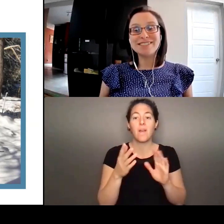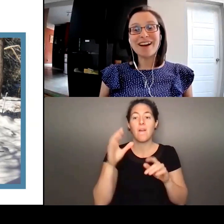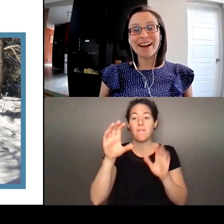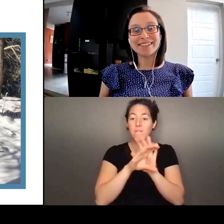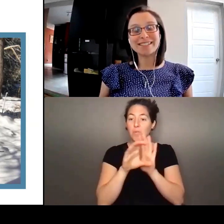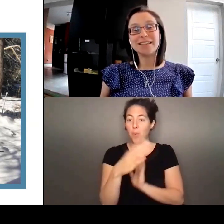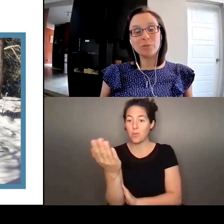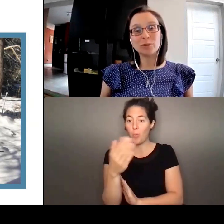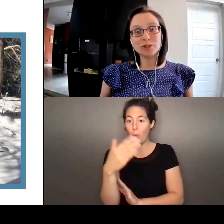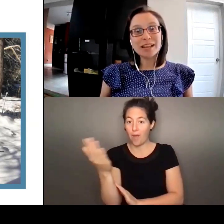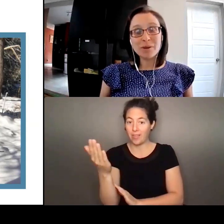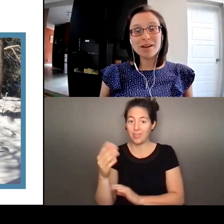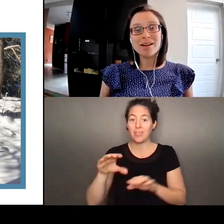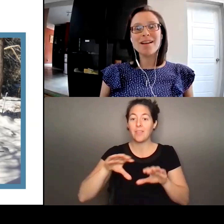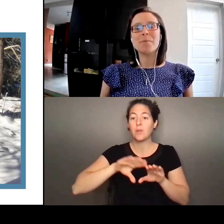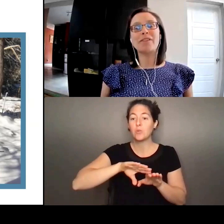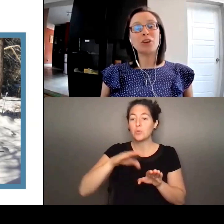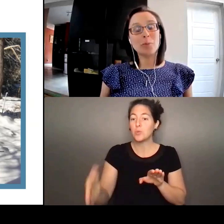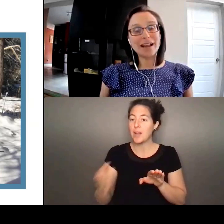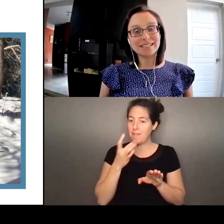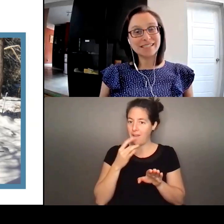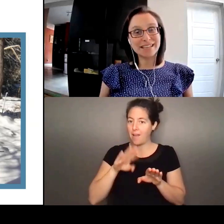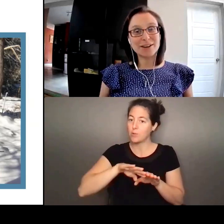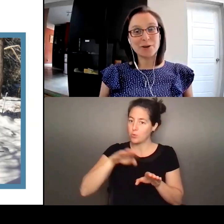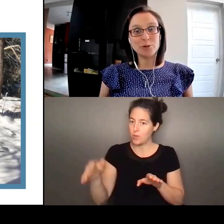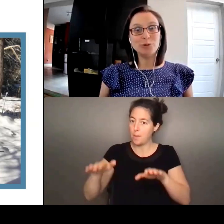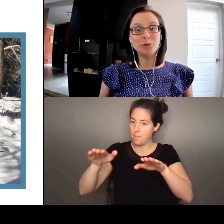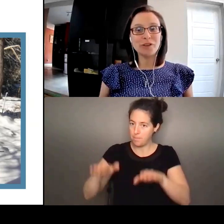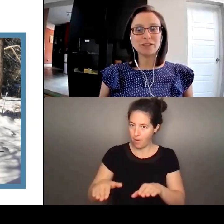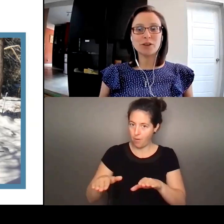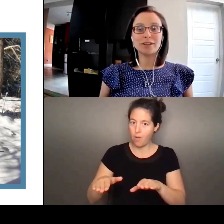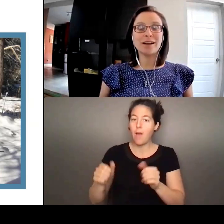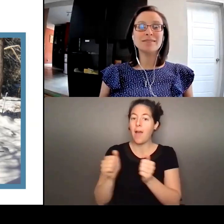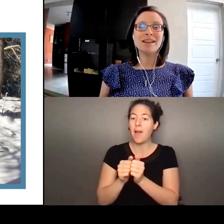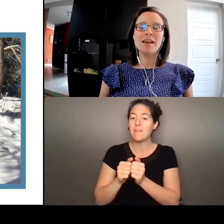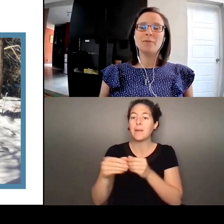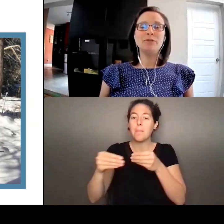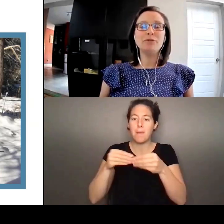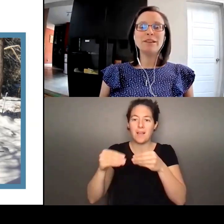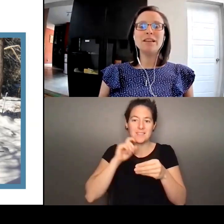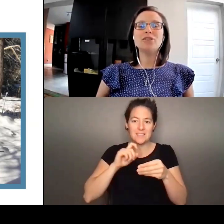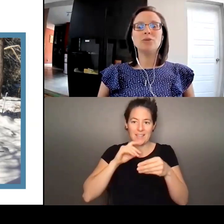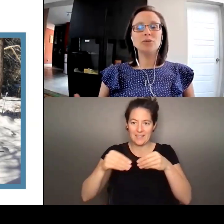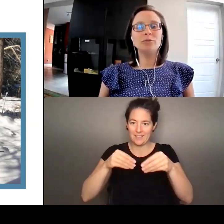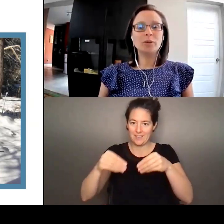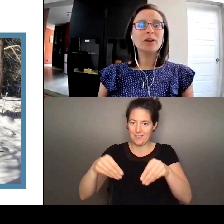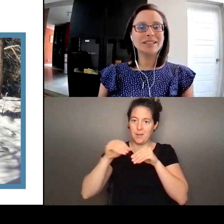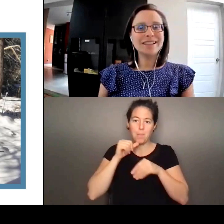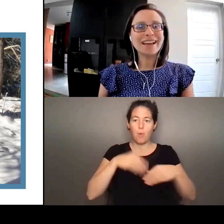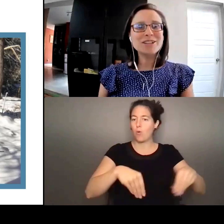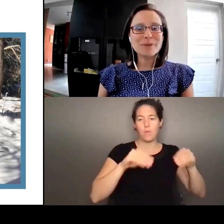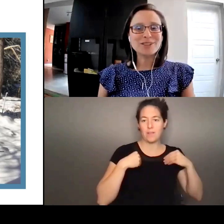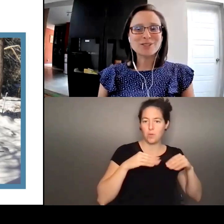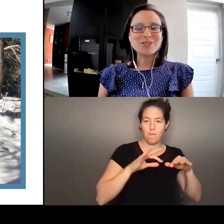tunnel d'hiver. C'est mon tunnel bas, mais avec un plastique au lieu d'une couverture flottante. Puis vous voyez qu'il y a eu une bonne bordée